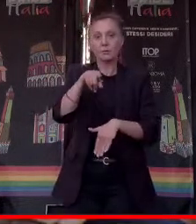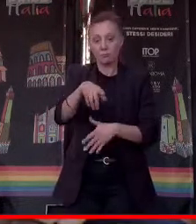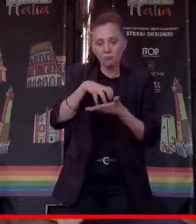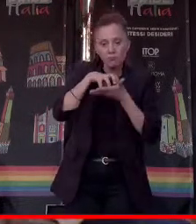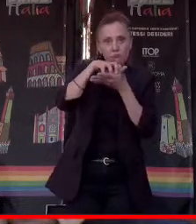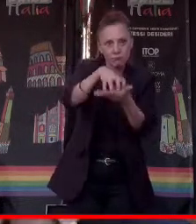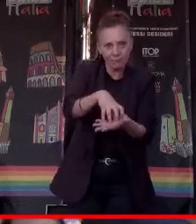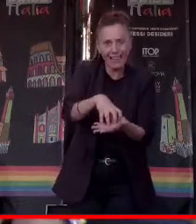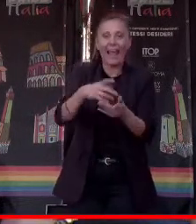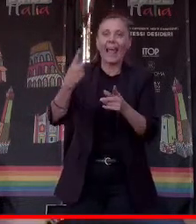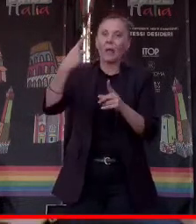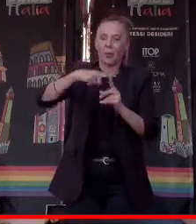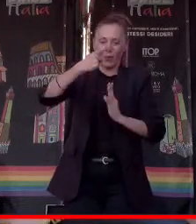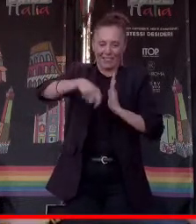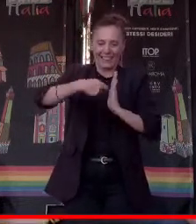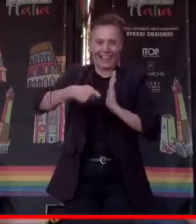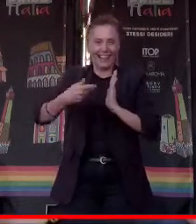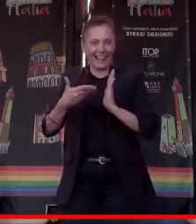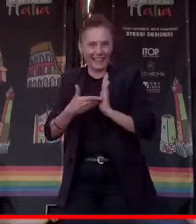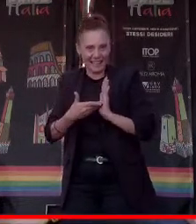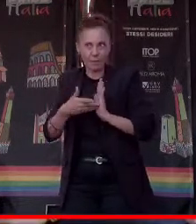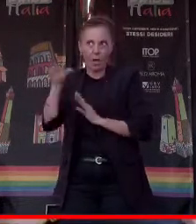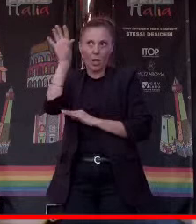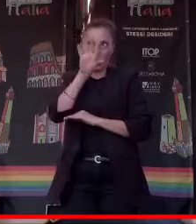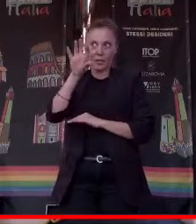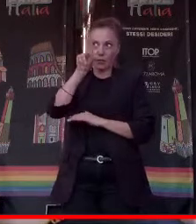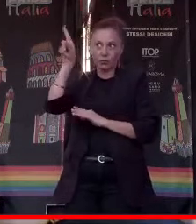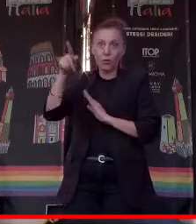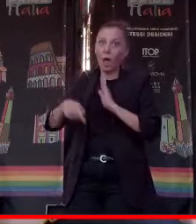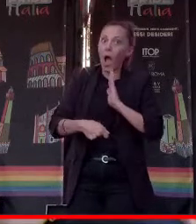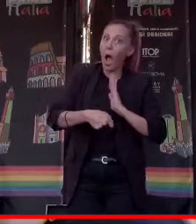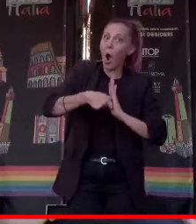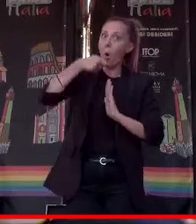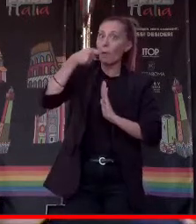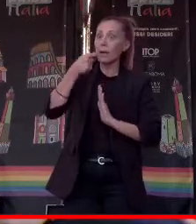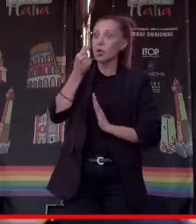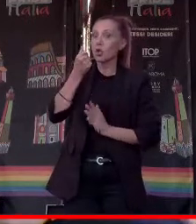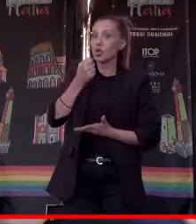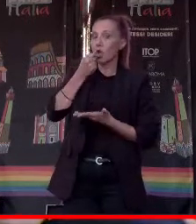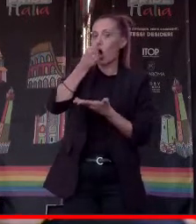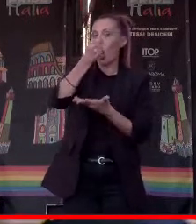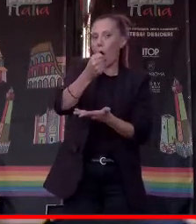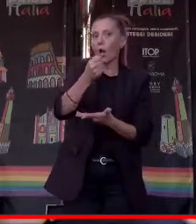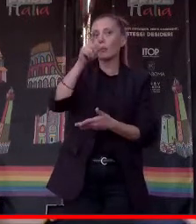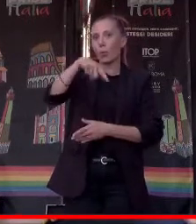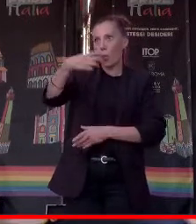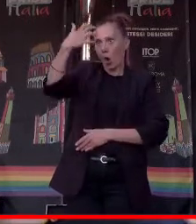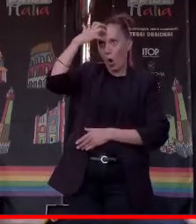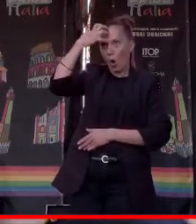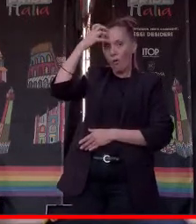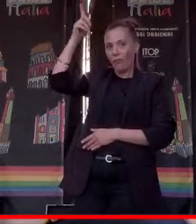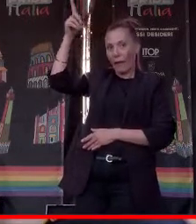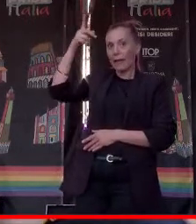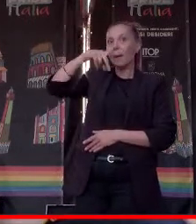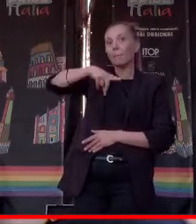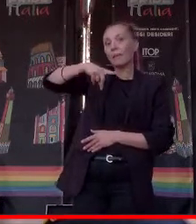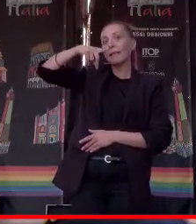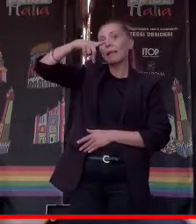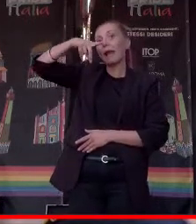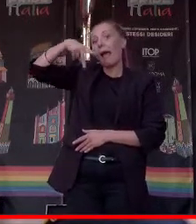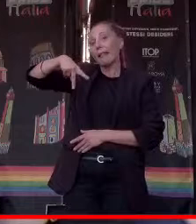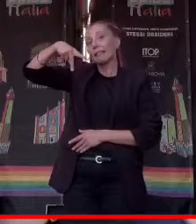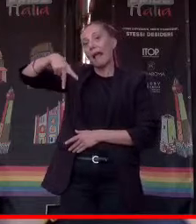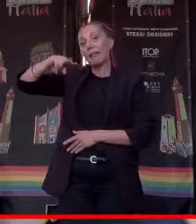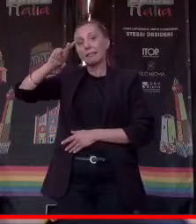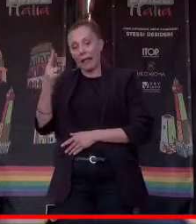stato sensibilizzato sia la Regione ad aumentare i soldi, sia il governo a mettere i soldi nel PNRR.